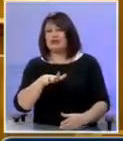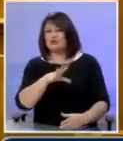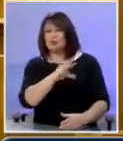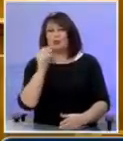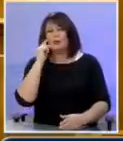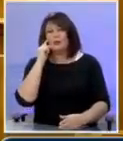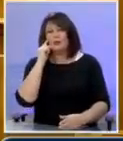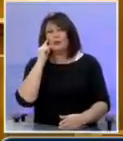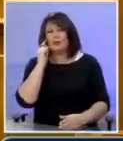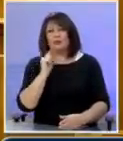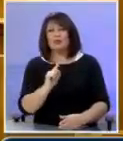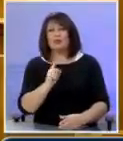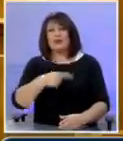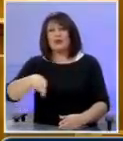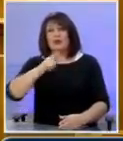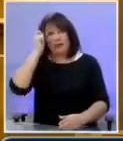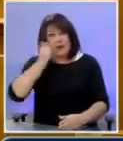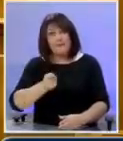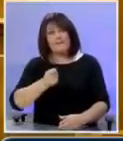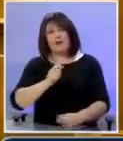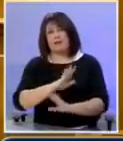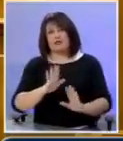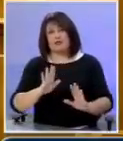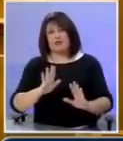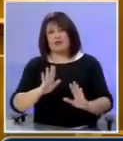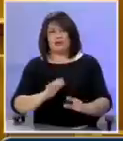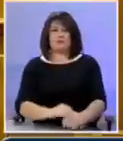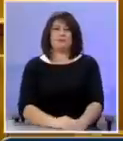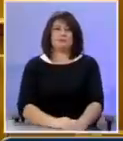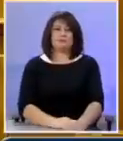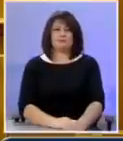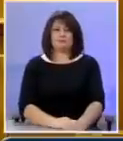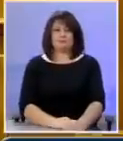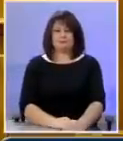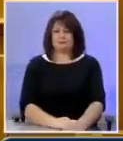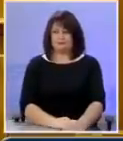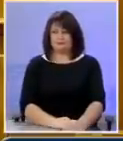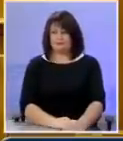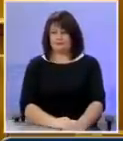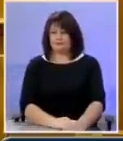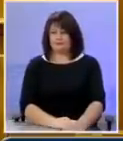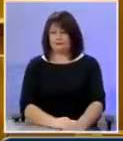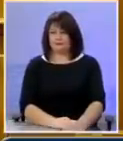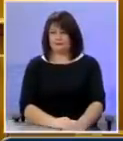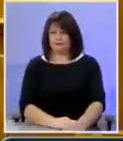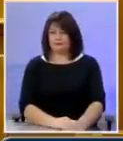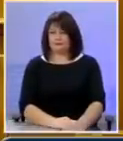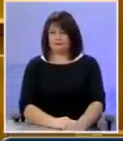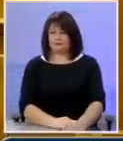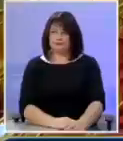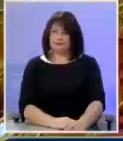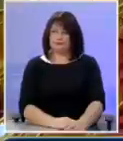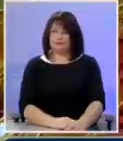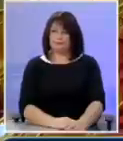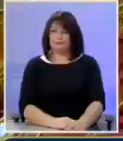ότι αναιρούν αυτήν την καταδίκη λέω λοιπόν κύριε κεγκέρογλου θα